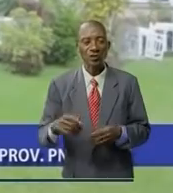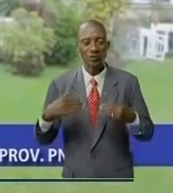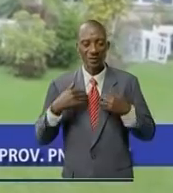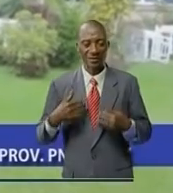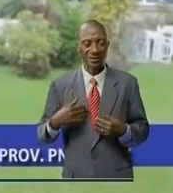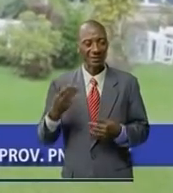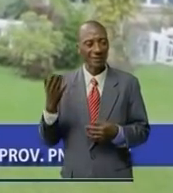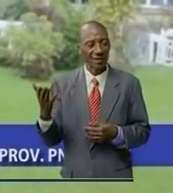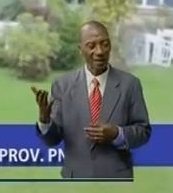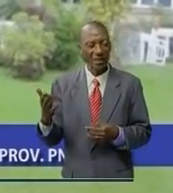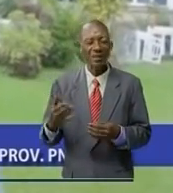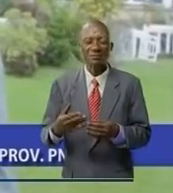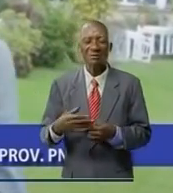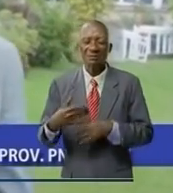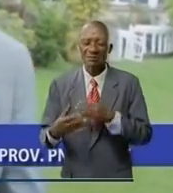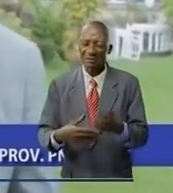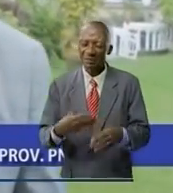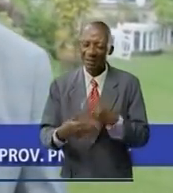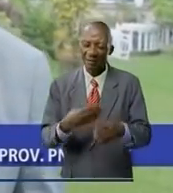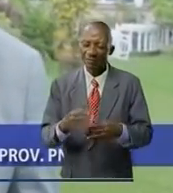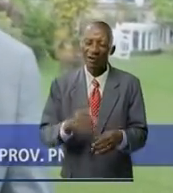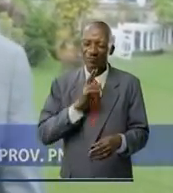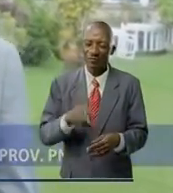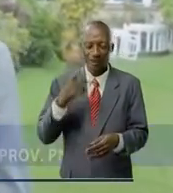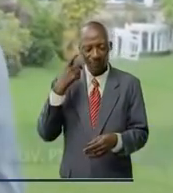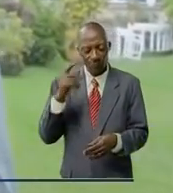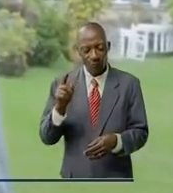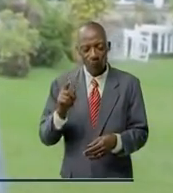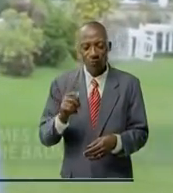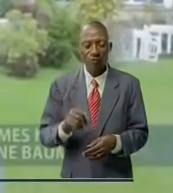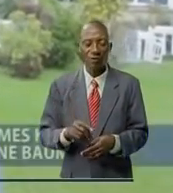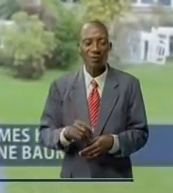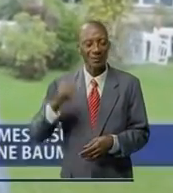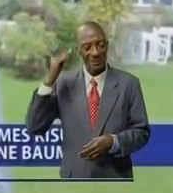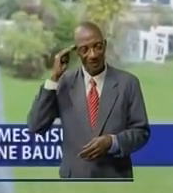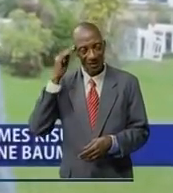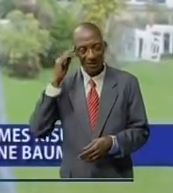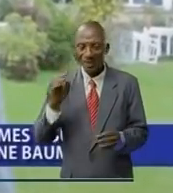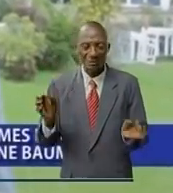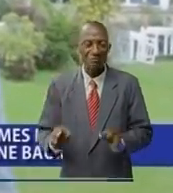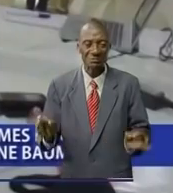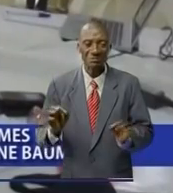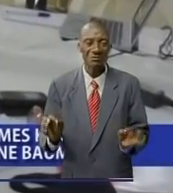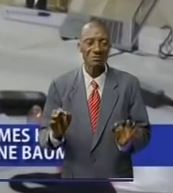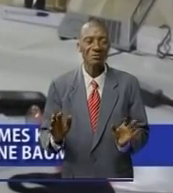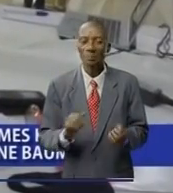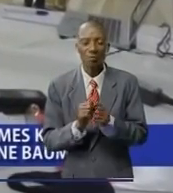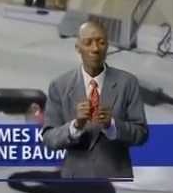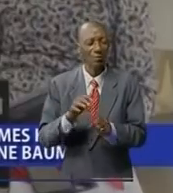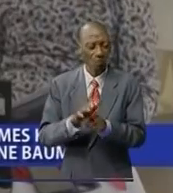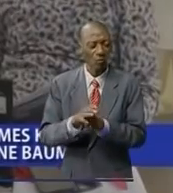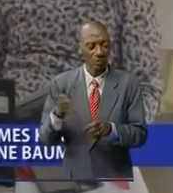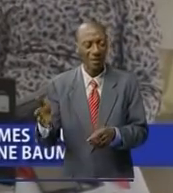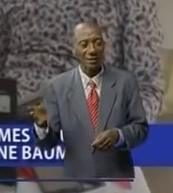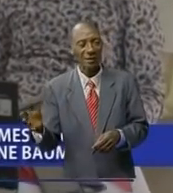minimum d'activités VIH. C'est-à-dire qu'il y a toujours un service qui manque dans tout ça. Ces assises